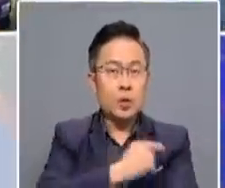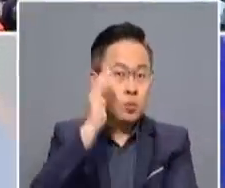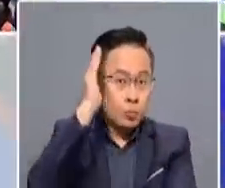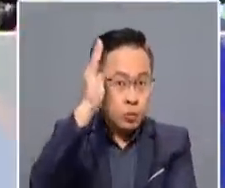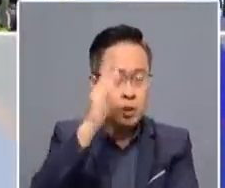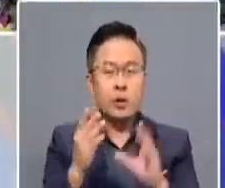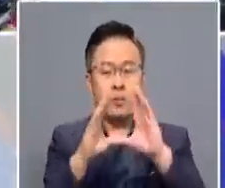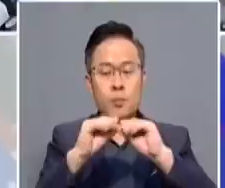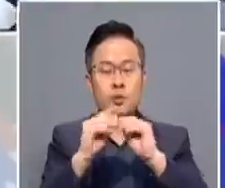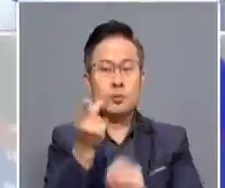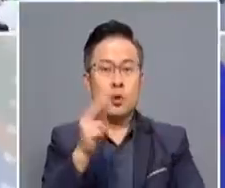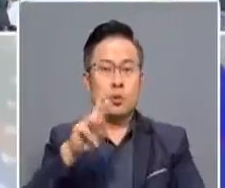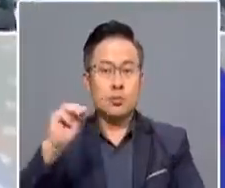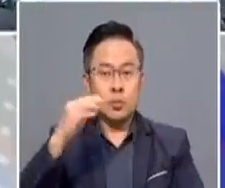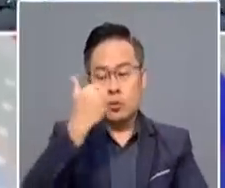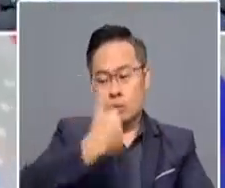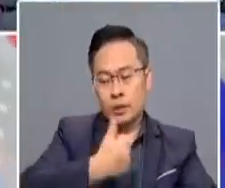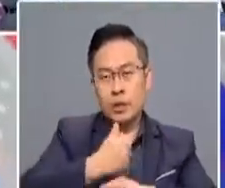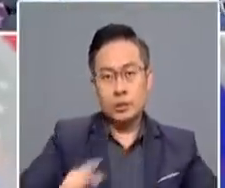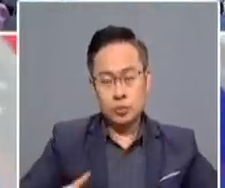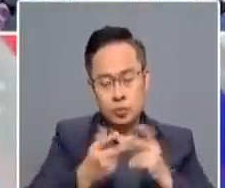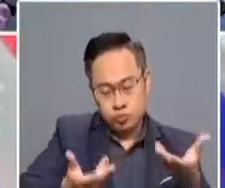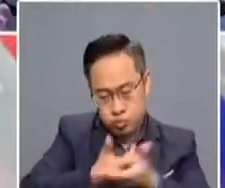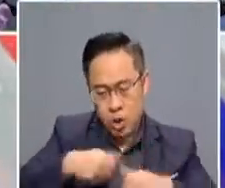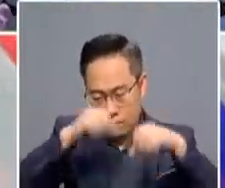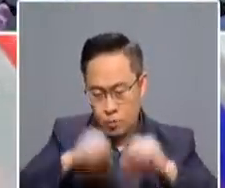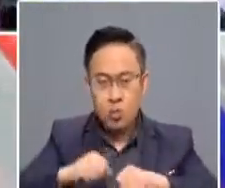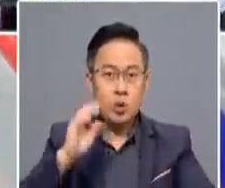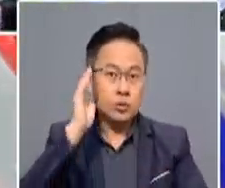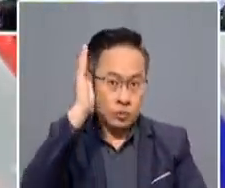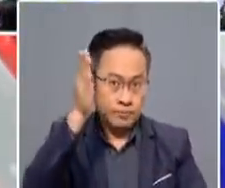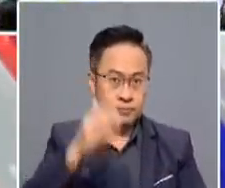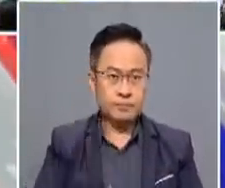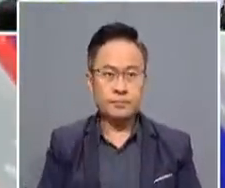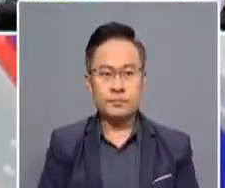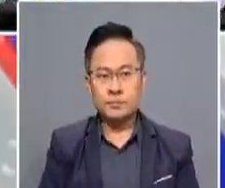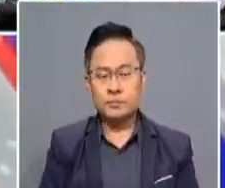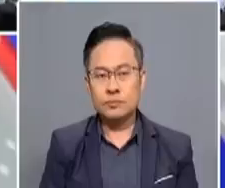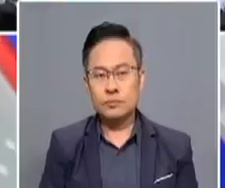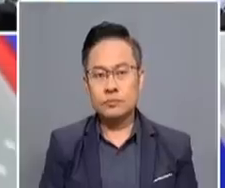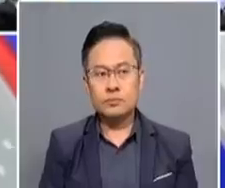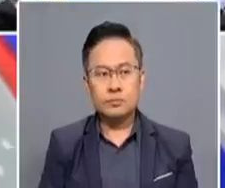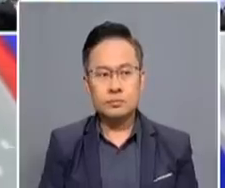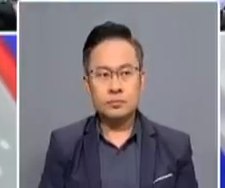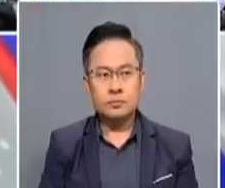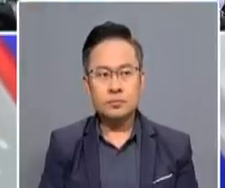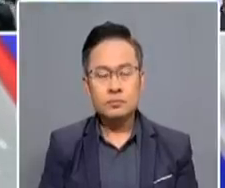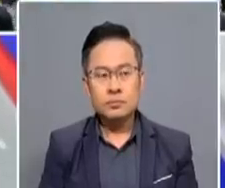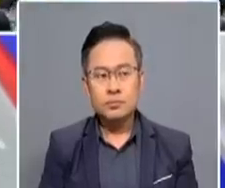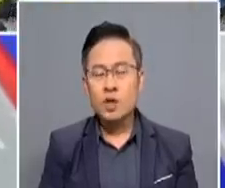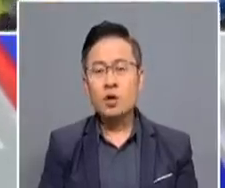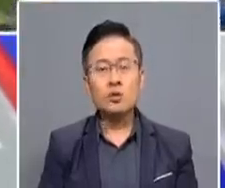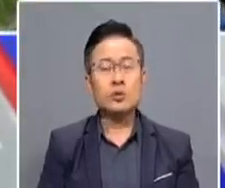หารือในการประชุมคณะรัฐมนตรีด้วยนะครับในเรื่องนี้เพื่อเตรียมการเหล่านี้ให้พร้อมนะครับยังไม่มีการขย